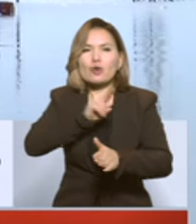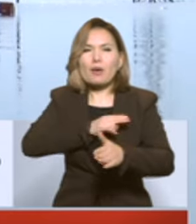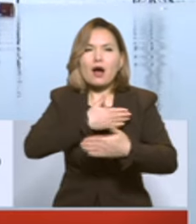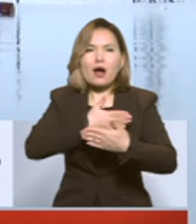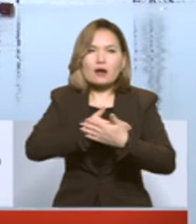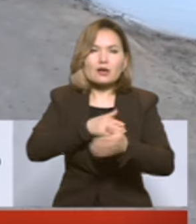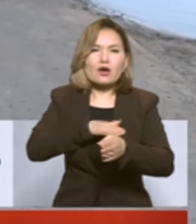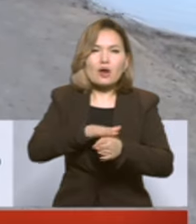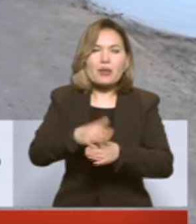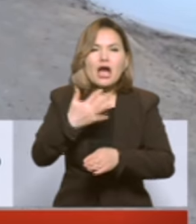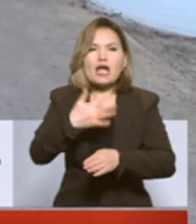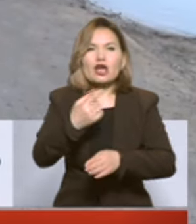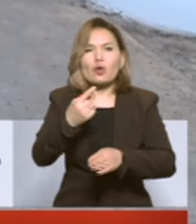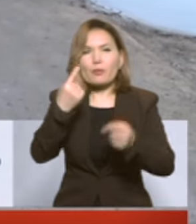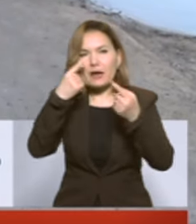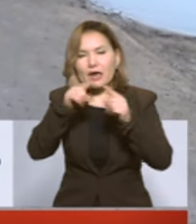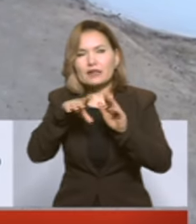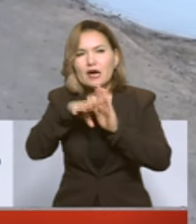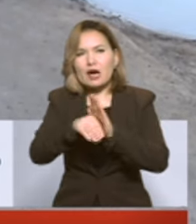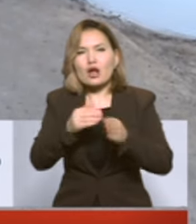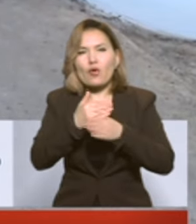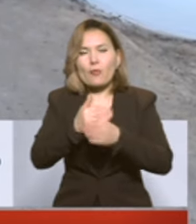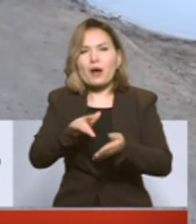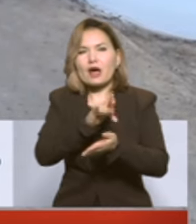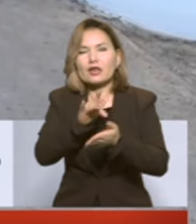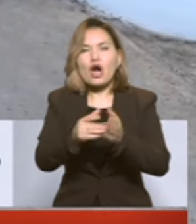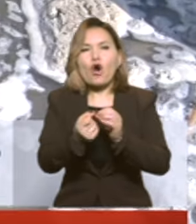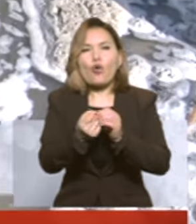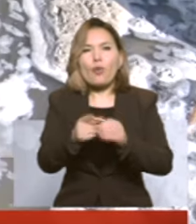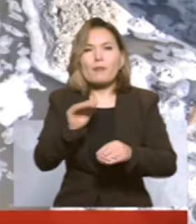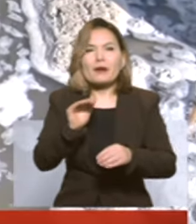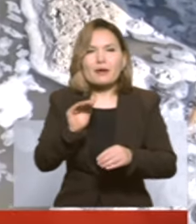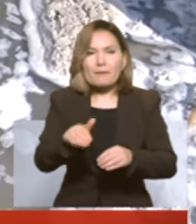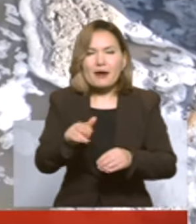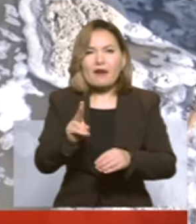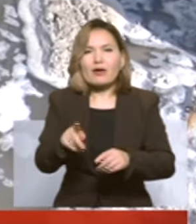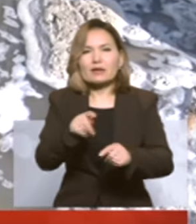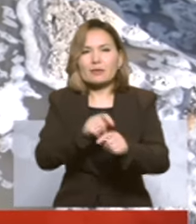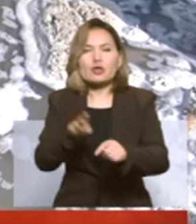қарқынды жүріп жатыр. 51 техниканың көмегімен қаладан 11 мыңнан астам текше метр су шығарылған.